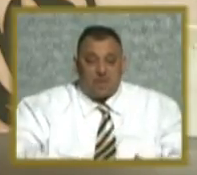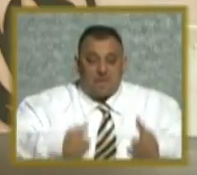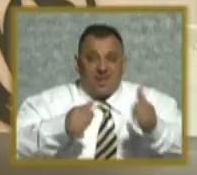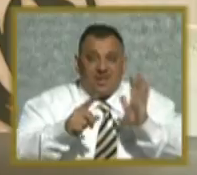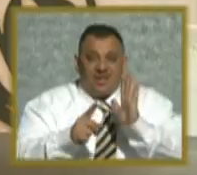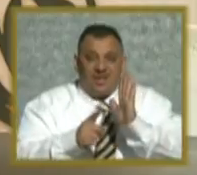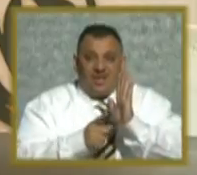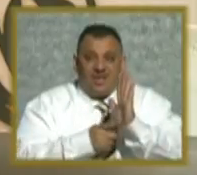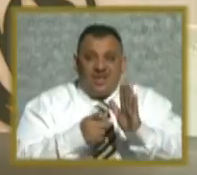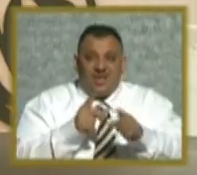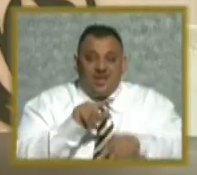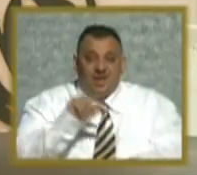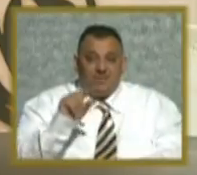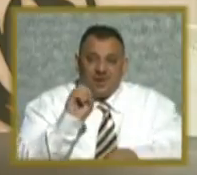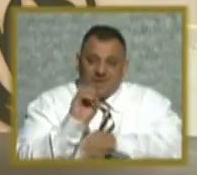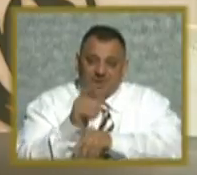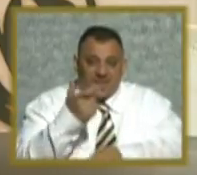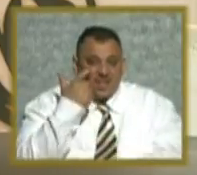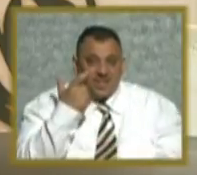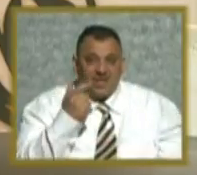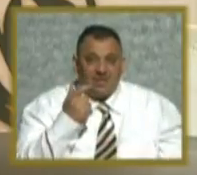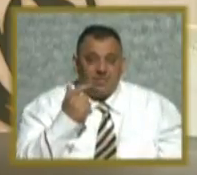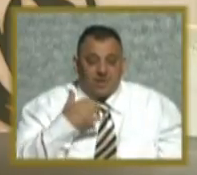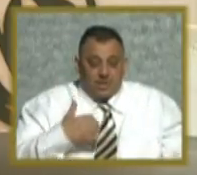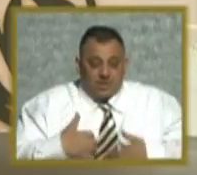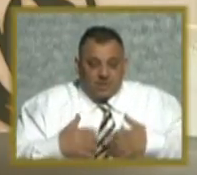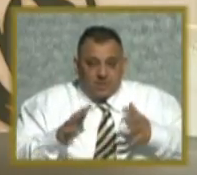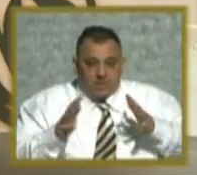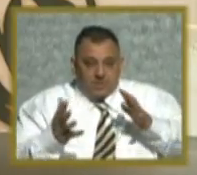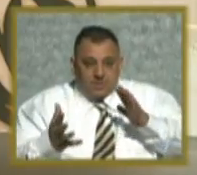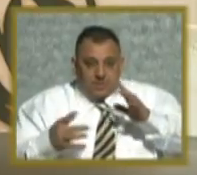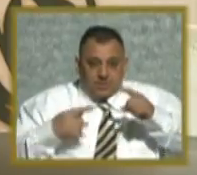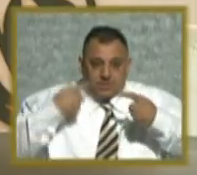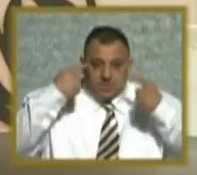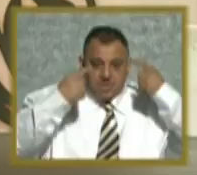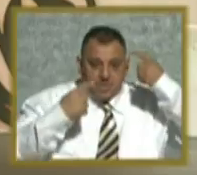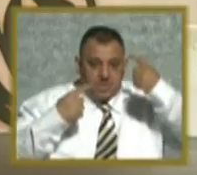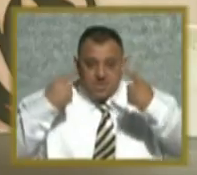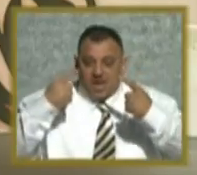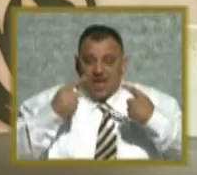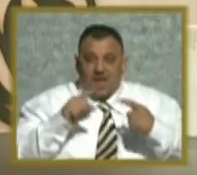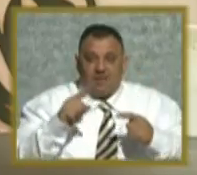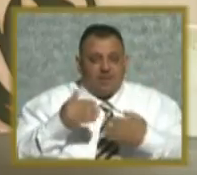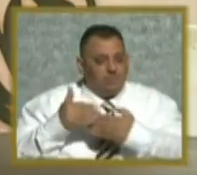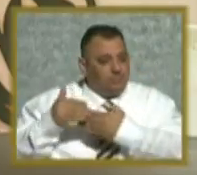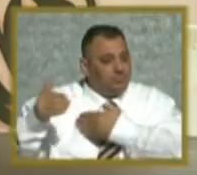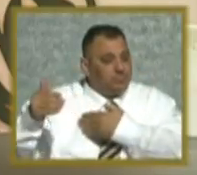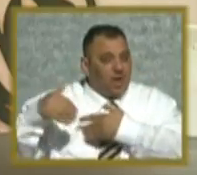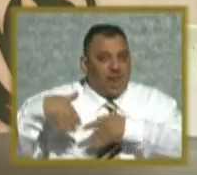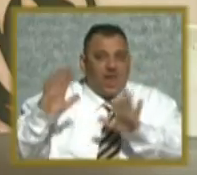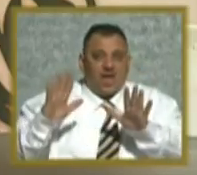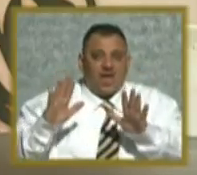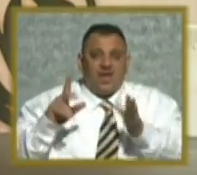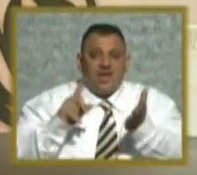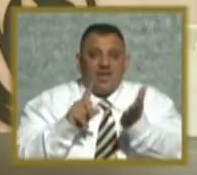الأمر، وعليك أن تتعاهد. لكن أنا أحذرك من قضية الوسواس، إذا كان عندك وسواس يا أخي أبو علي اترك هذا الأمر ولا تلتفت